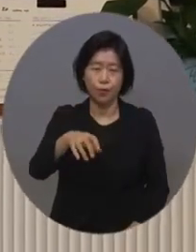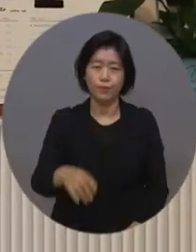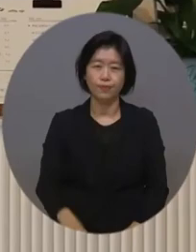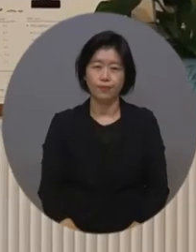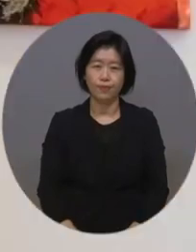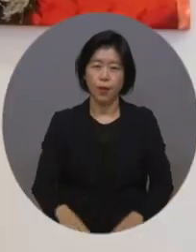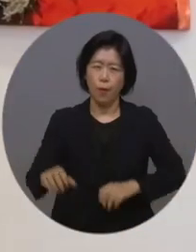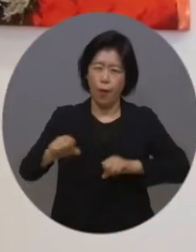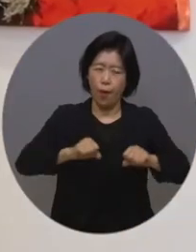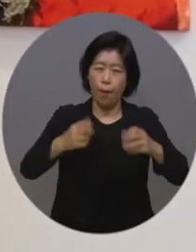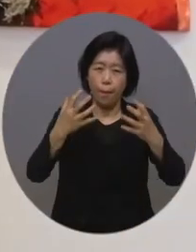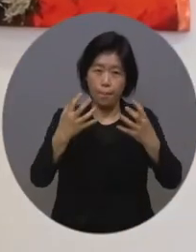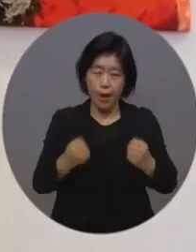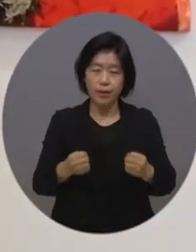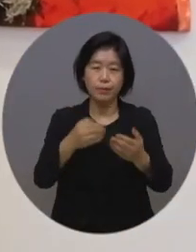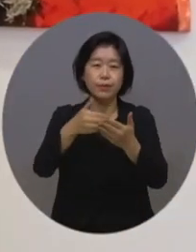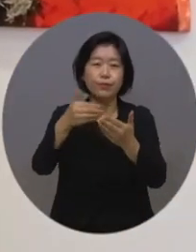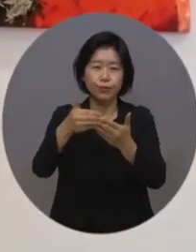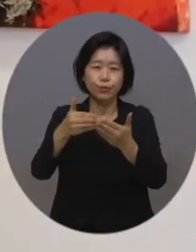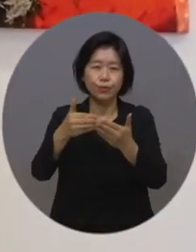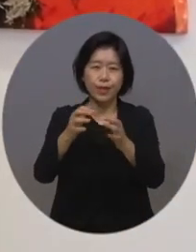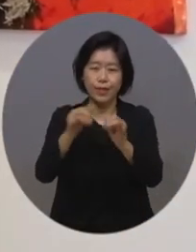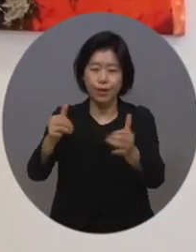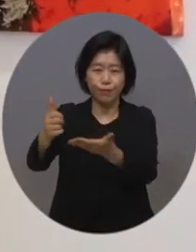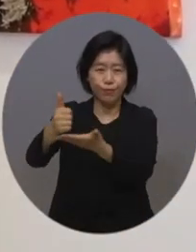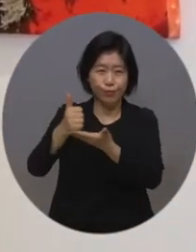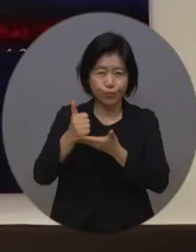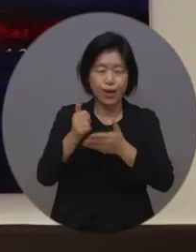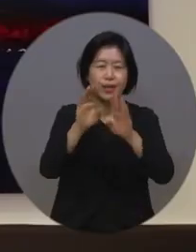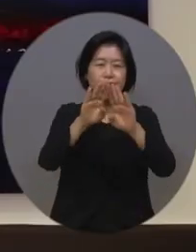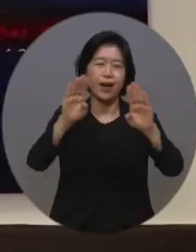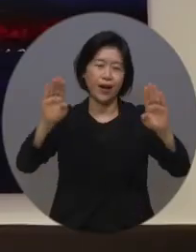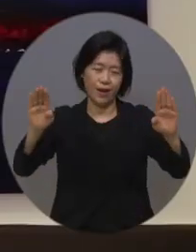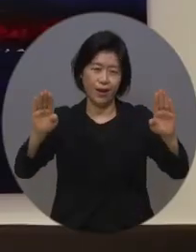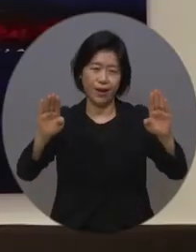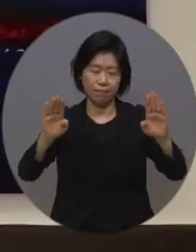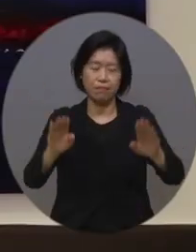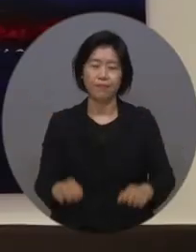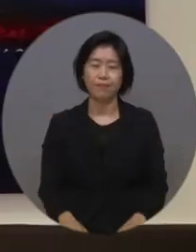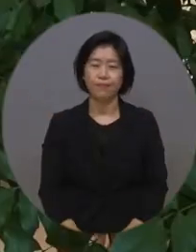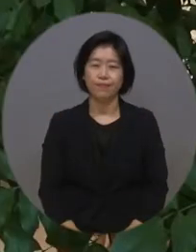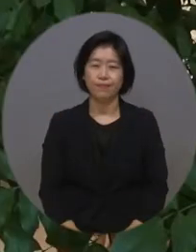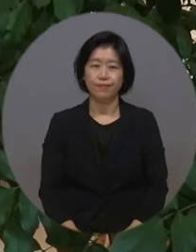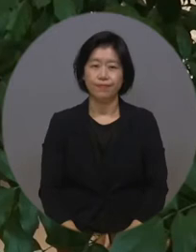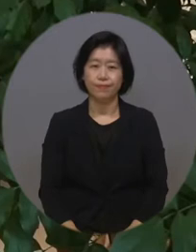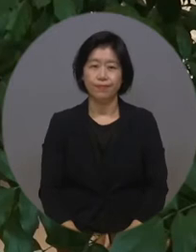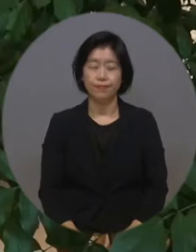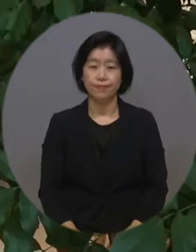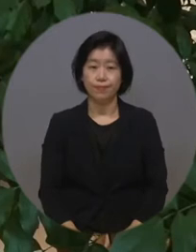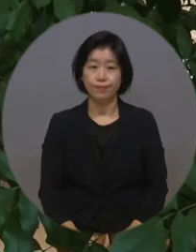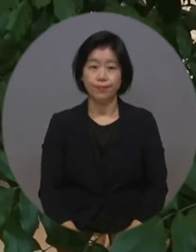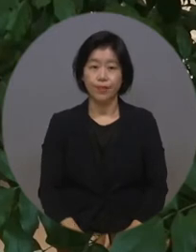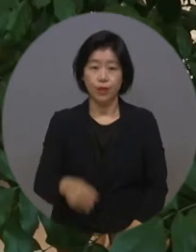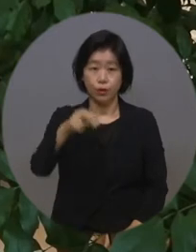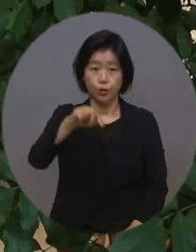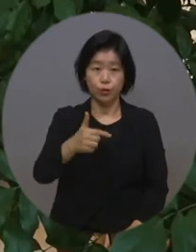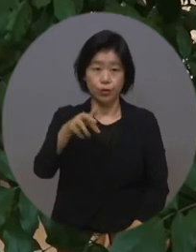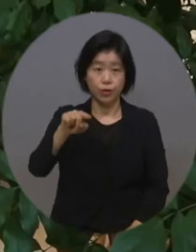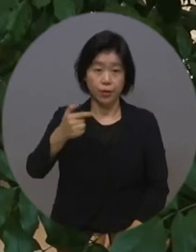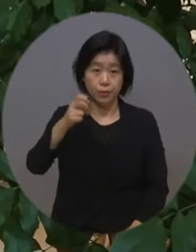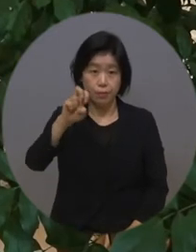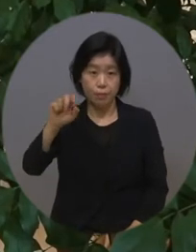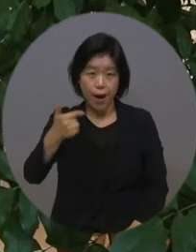활발하게 활동하고 있는 미술 작가의 작품을 매회 다른 주제로 선보이고 있습니다. 순천만의 붉은